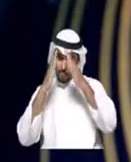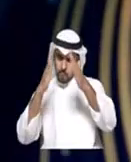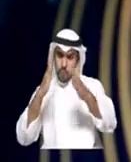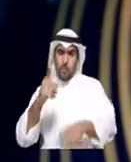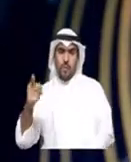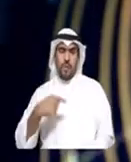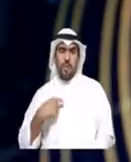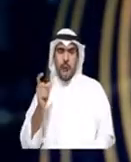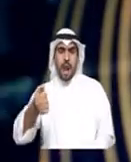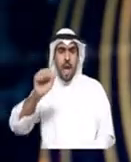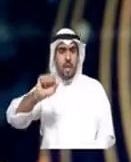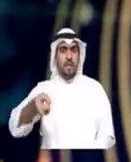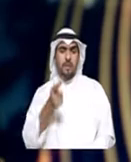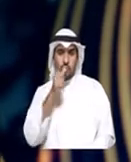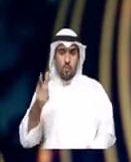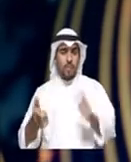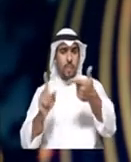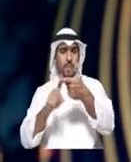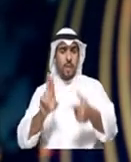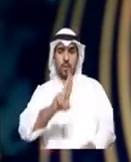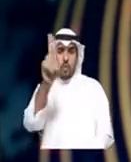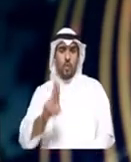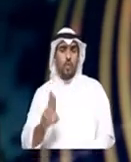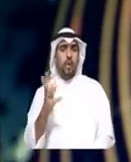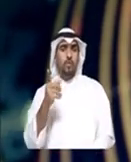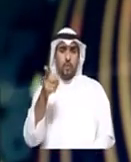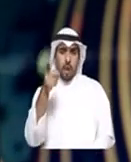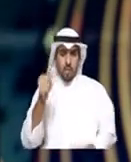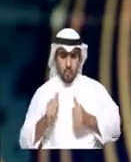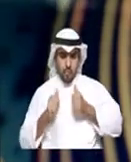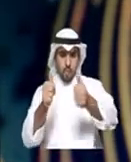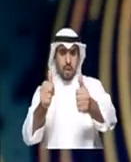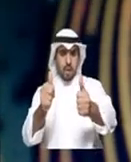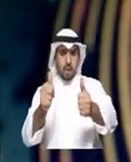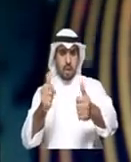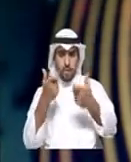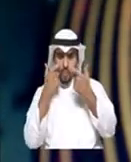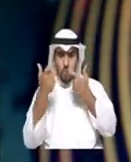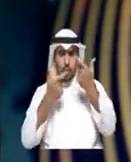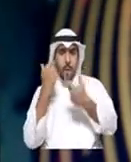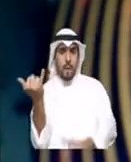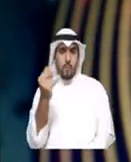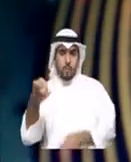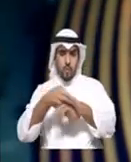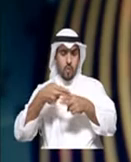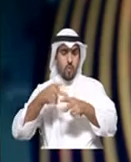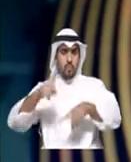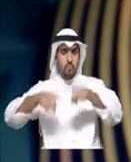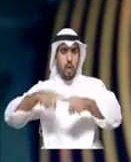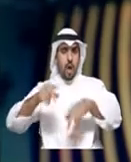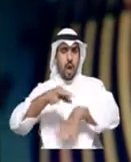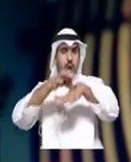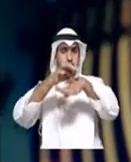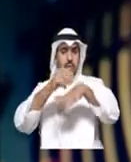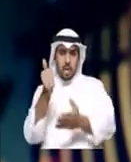ناصر، أخبرني إلى أي مدى تعكس هذه المبادرات اهتمام دولة الكويت بالقضايا الإنسانية وأيضا التطوع، هل